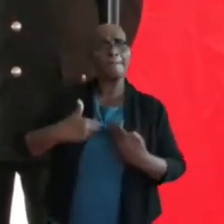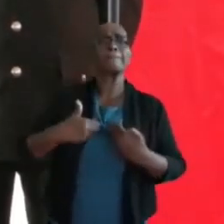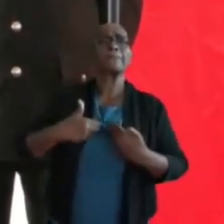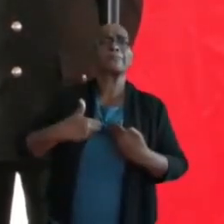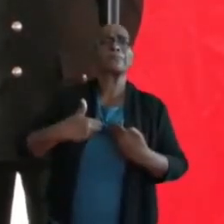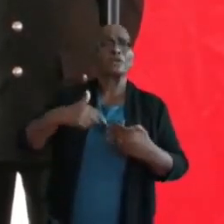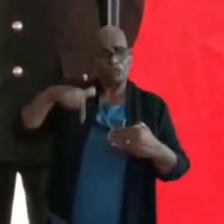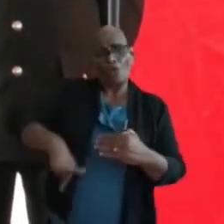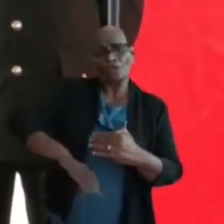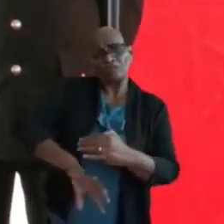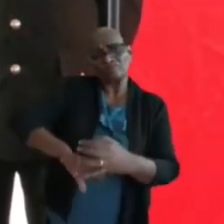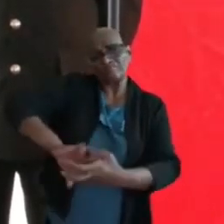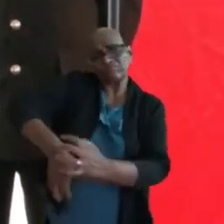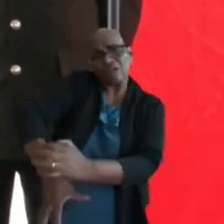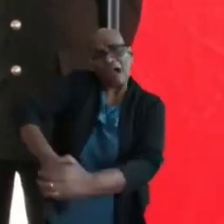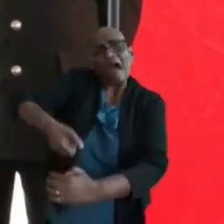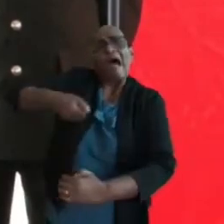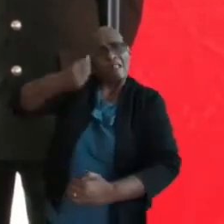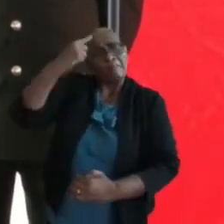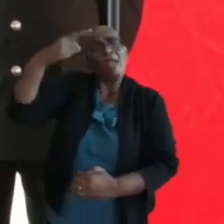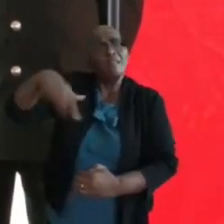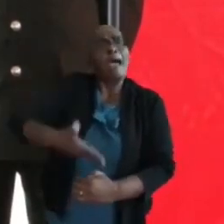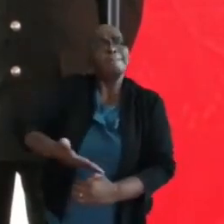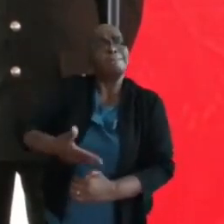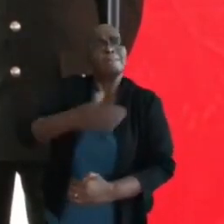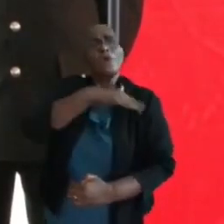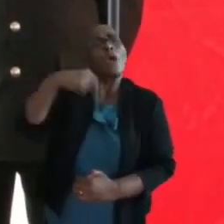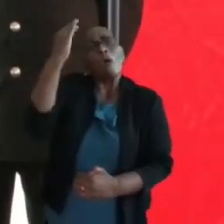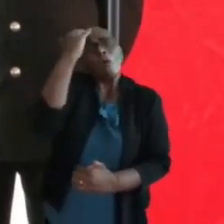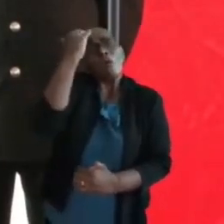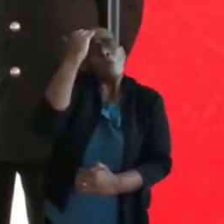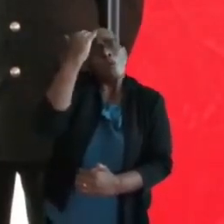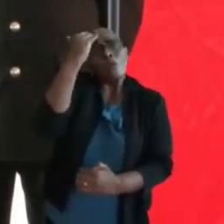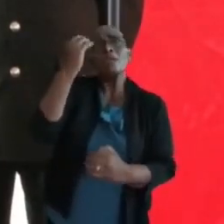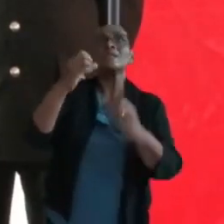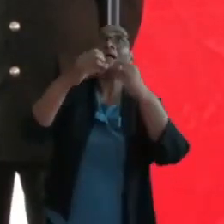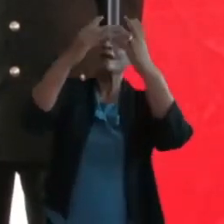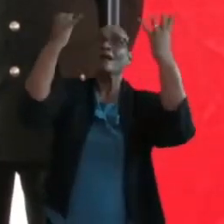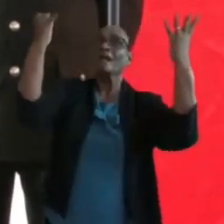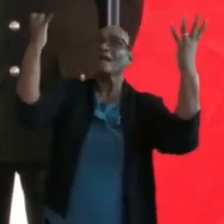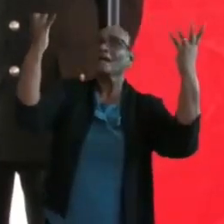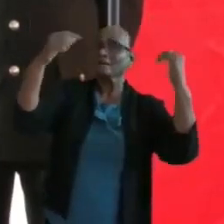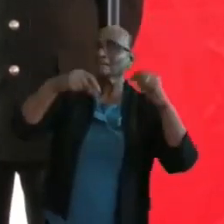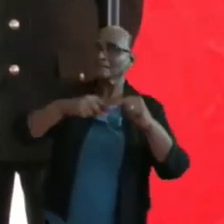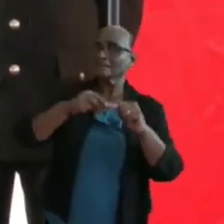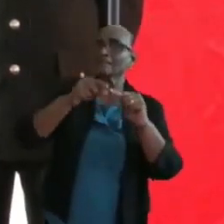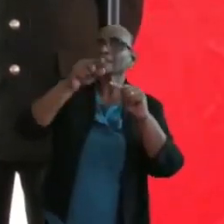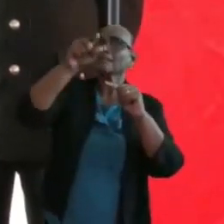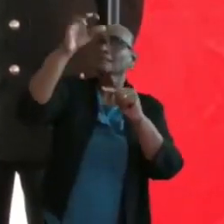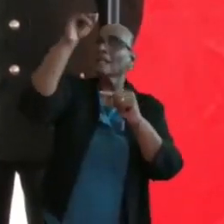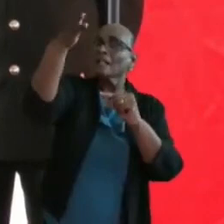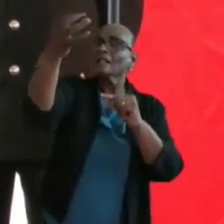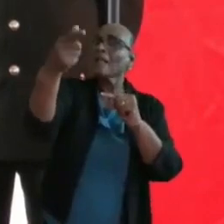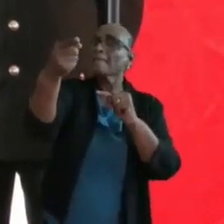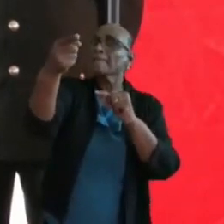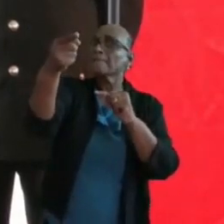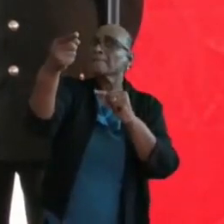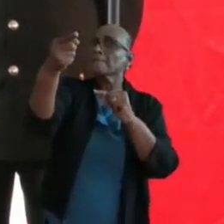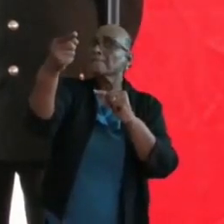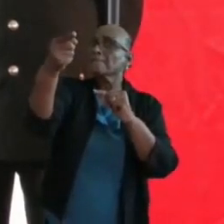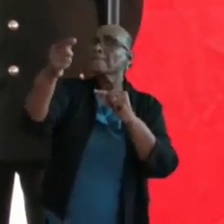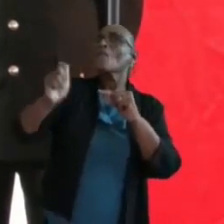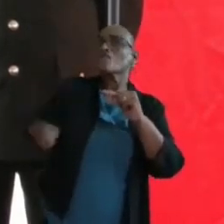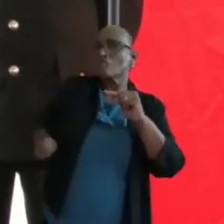uit de crisis zal halen. We weten dat er licht is aan het einde van deze tunnel. Meneer voorzitter,